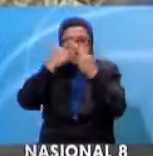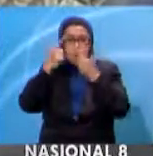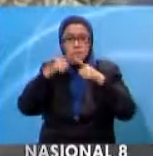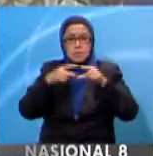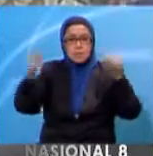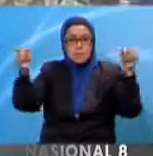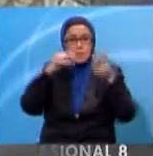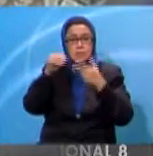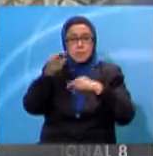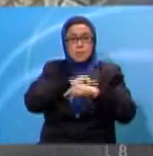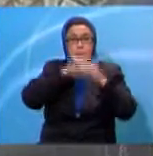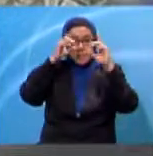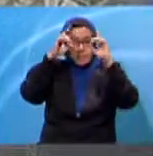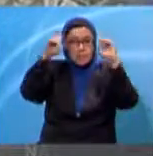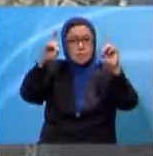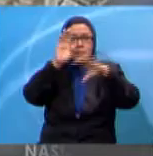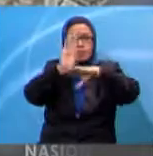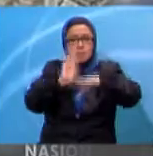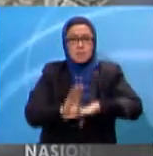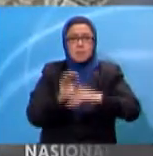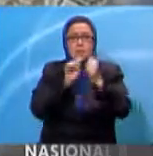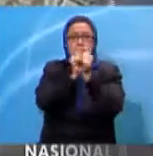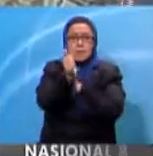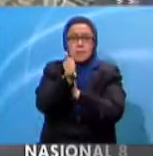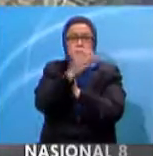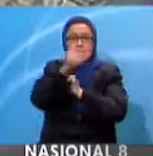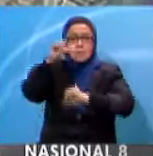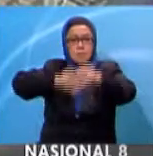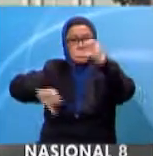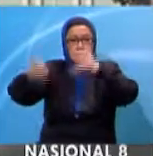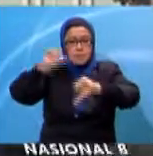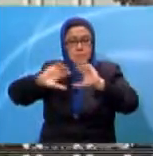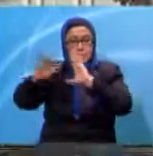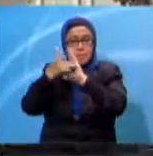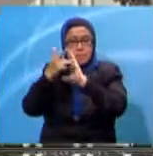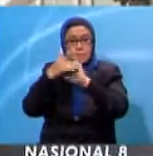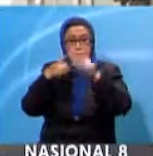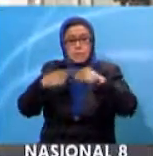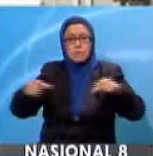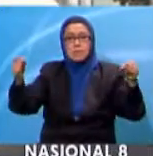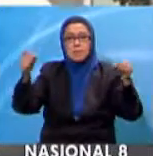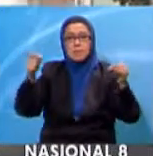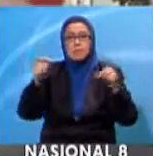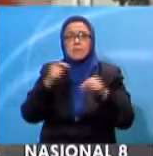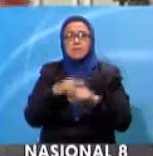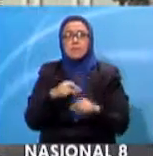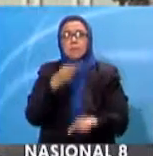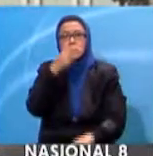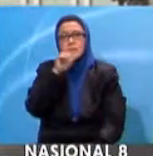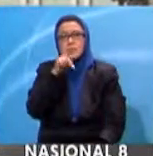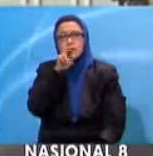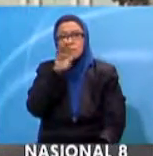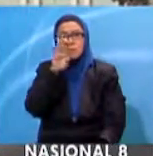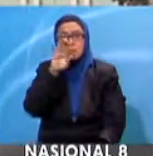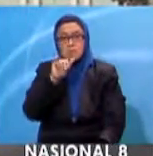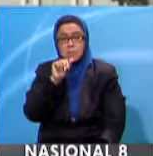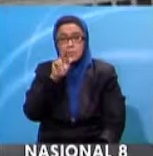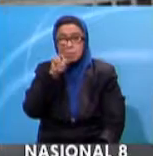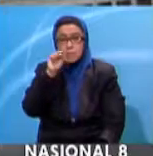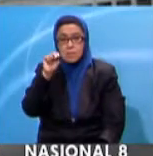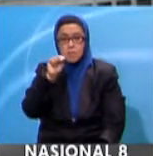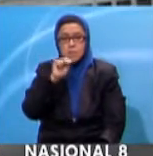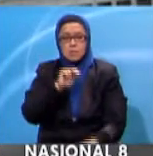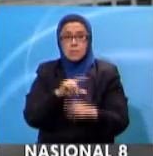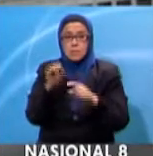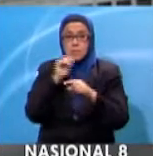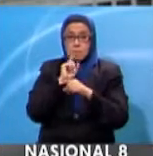Menteri Pendidikan, Budaya, Sukan, Sains dan Teknologi Jepun, Hakubun Shimomura. Tan Sri Muhyiddin